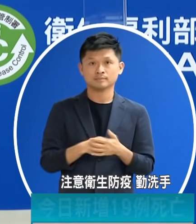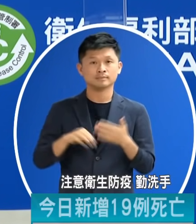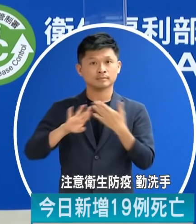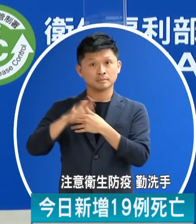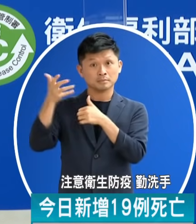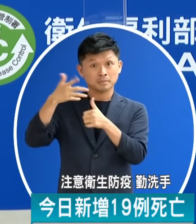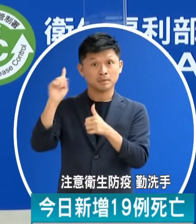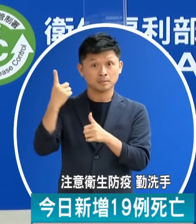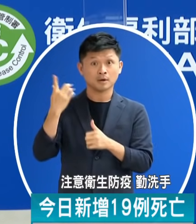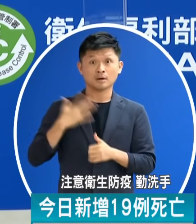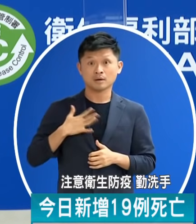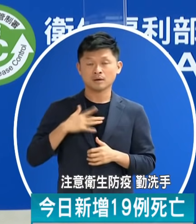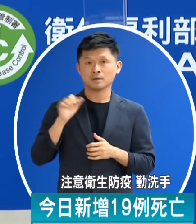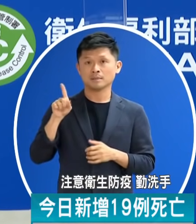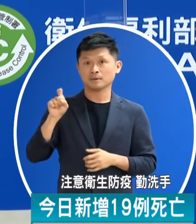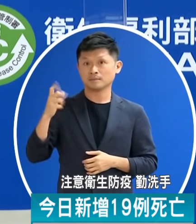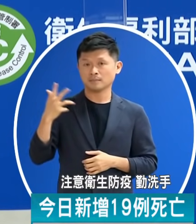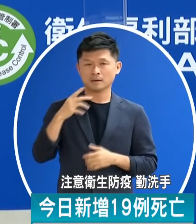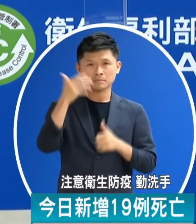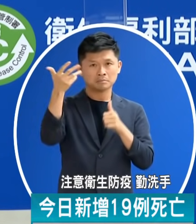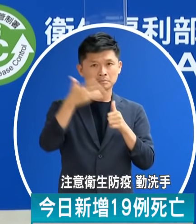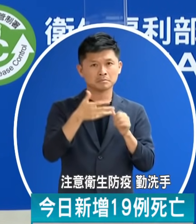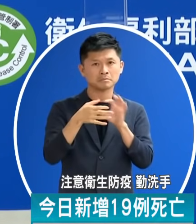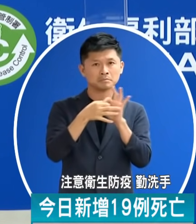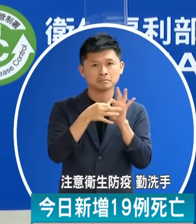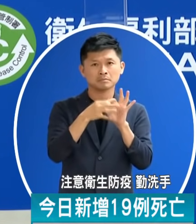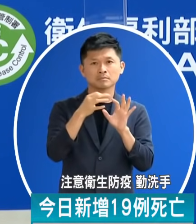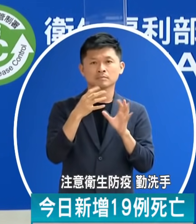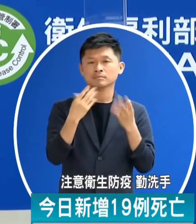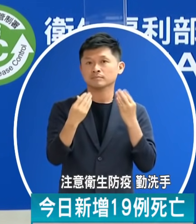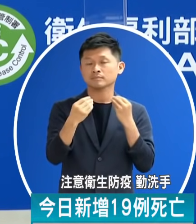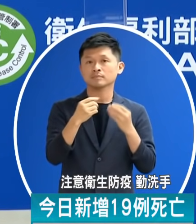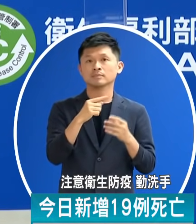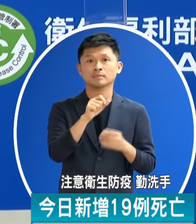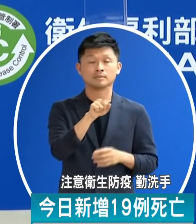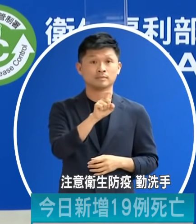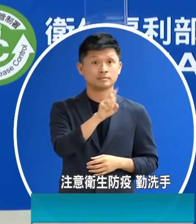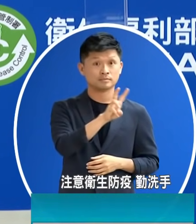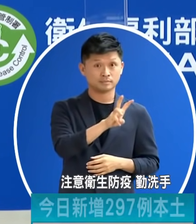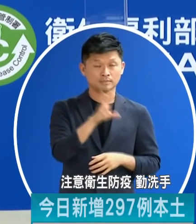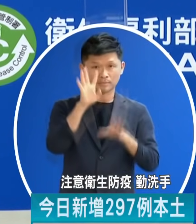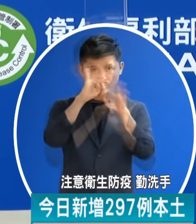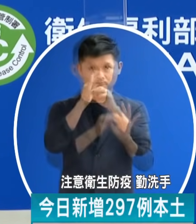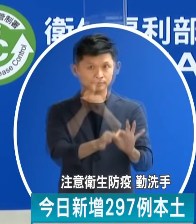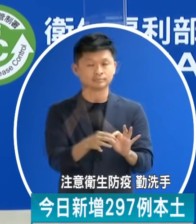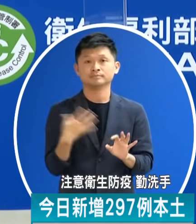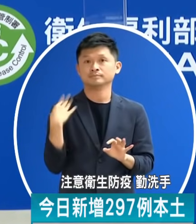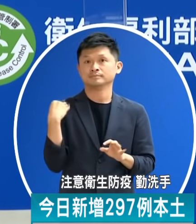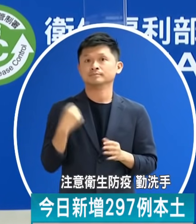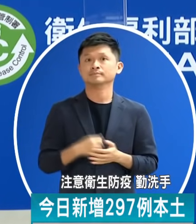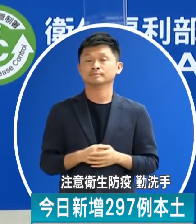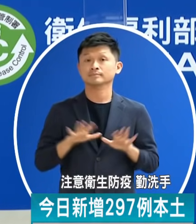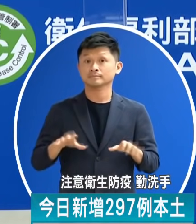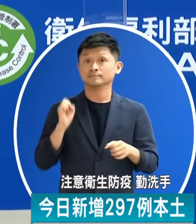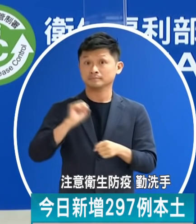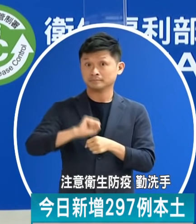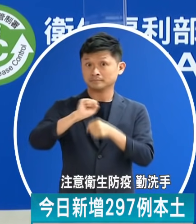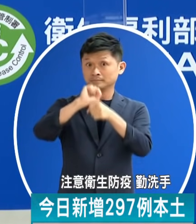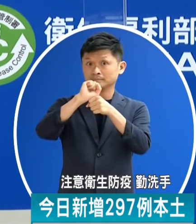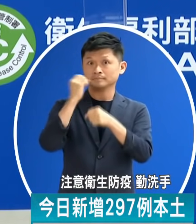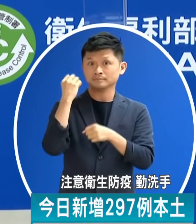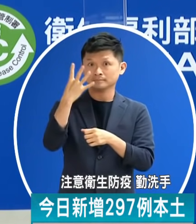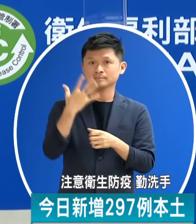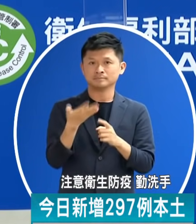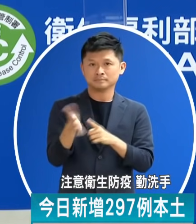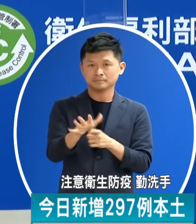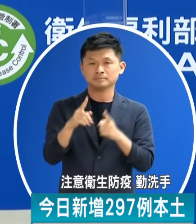感染源的181例，关联不明的143例，那疫调中的111例。那今天新增的死亡